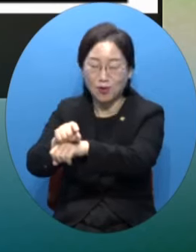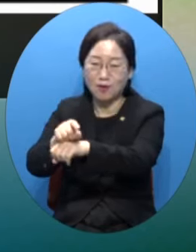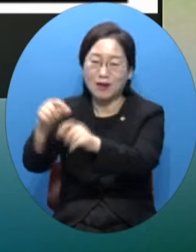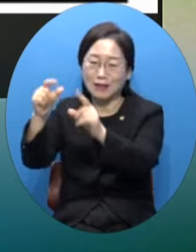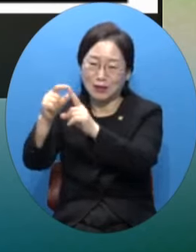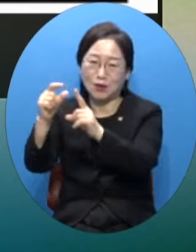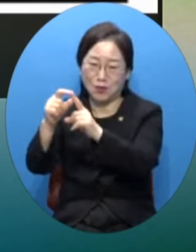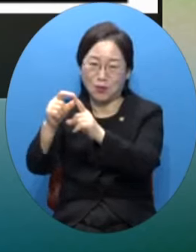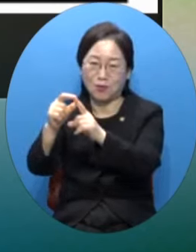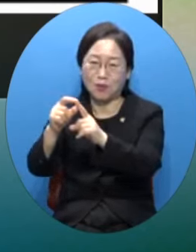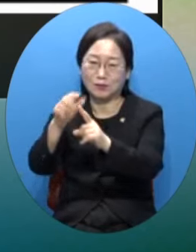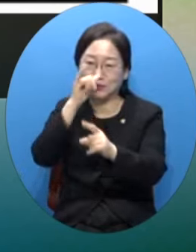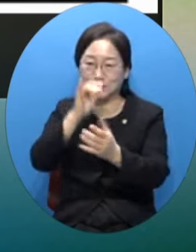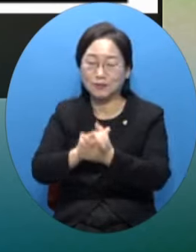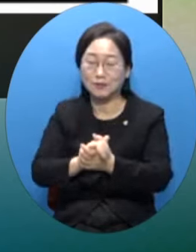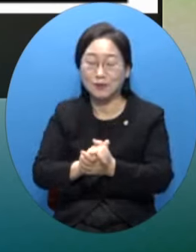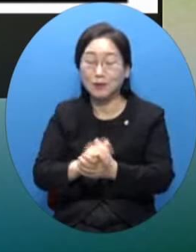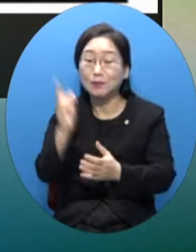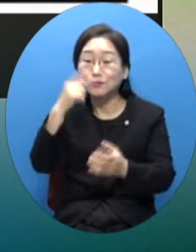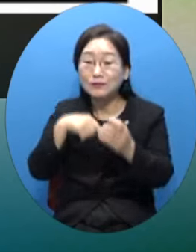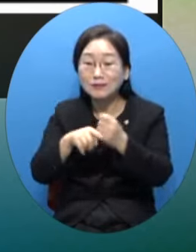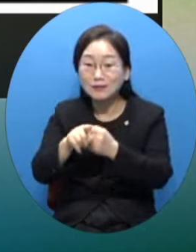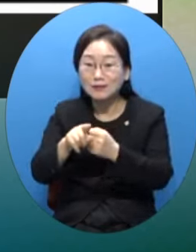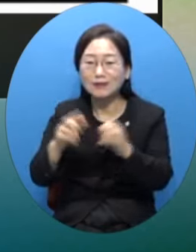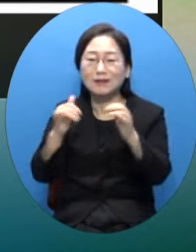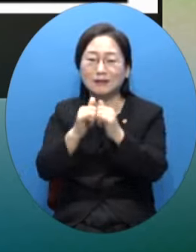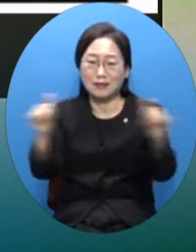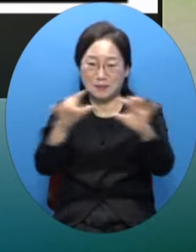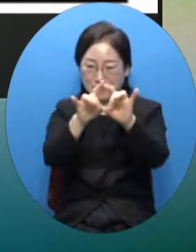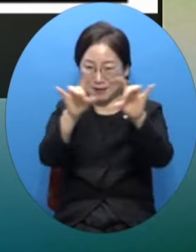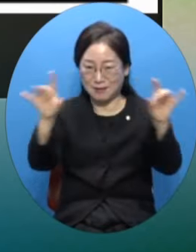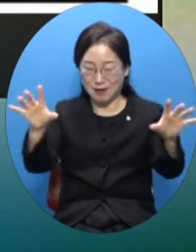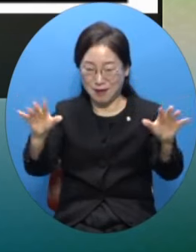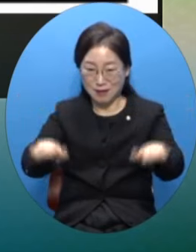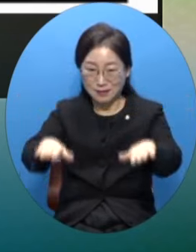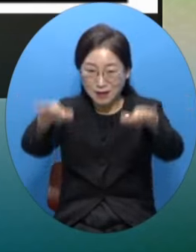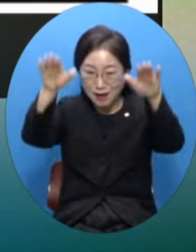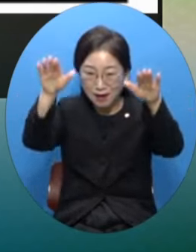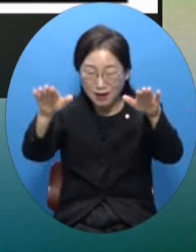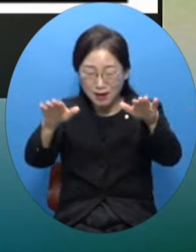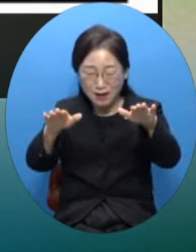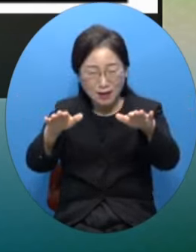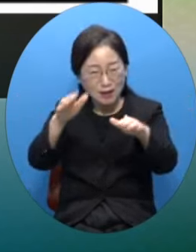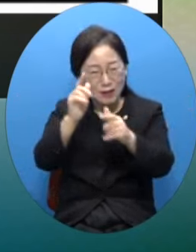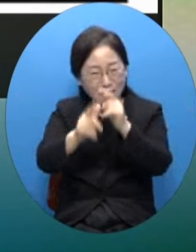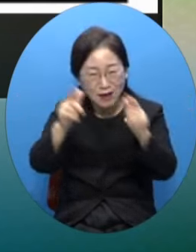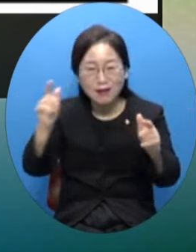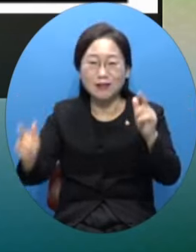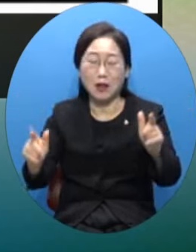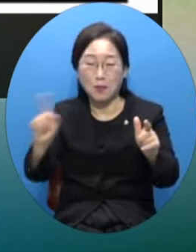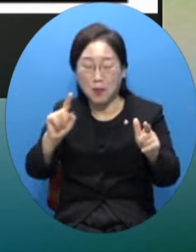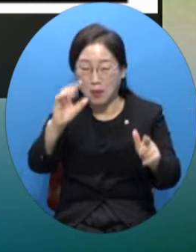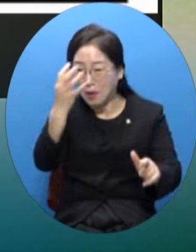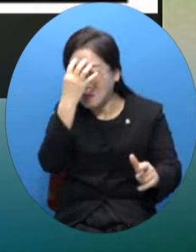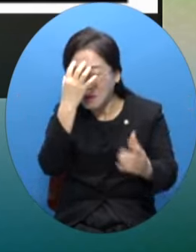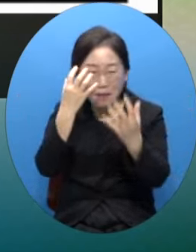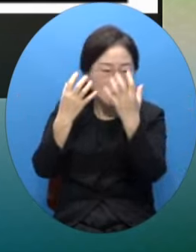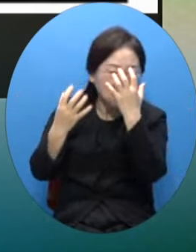나왔습니다. 그러니까 어떻게 보면 사람들마다 이게 자라나면서 너도 나도 페르소나 가면을 쓰고